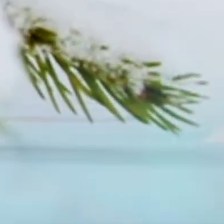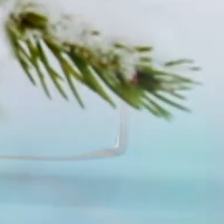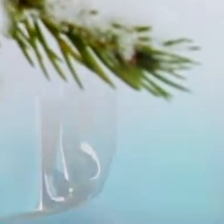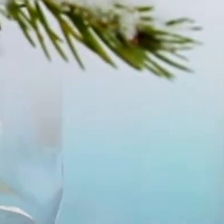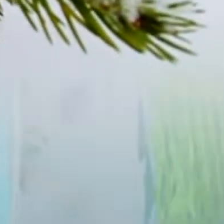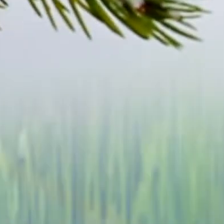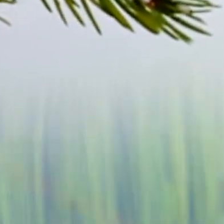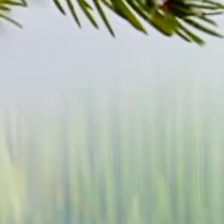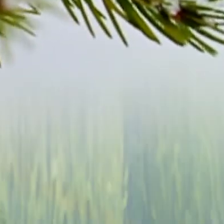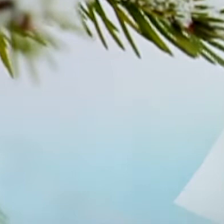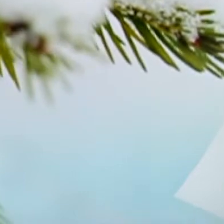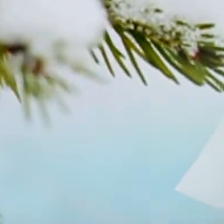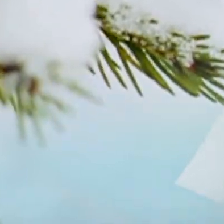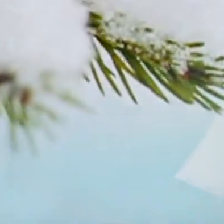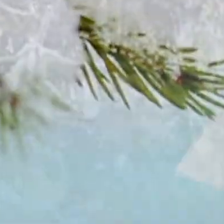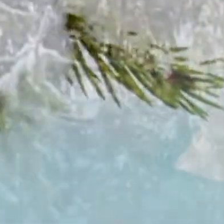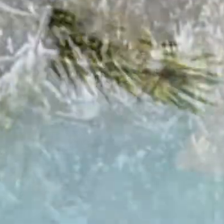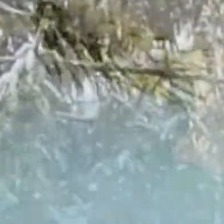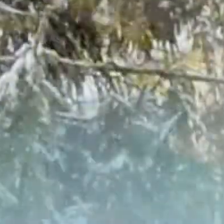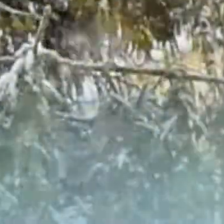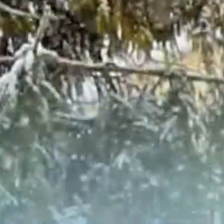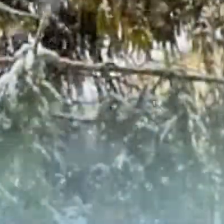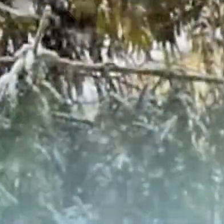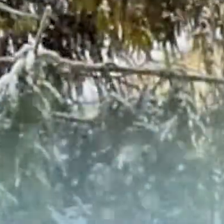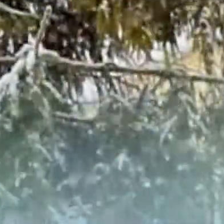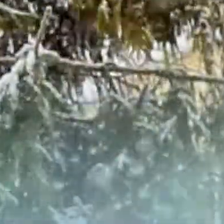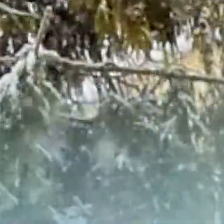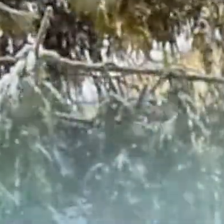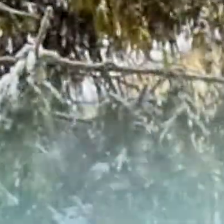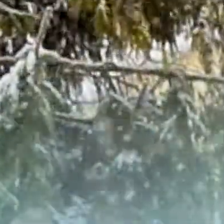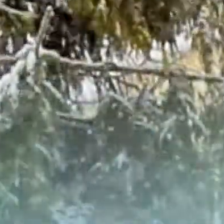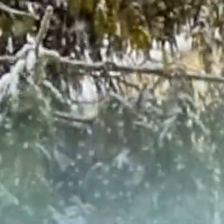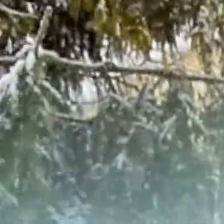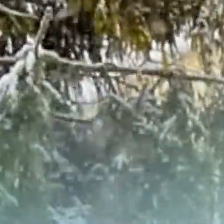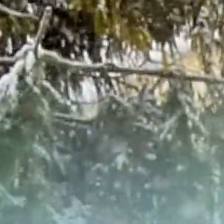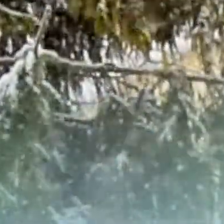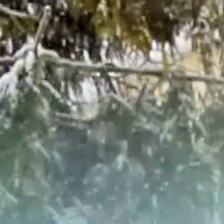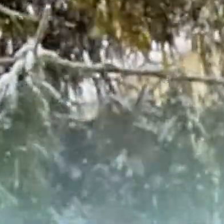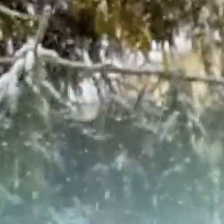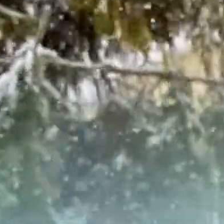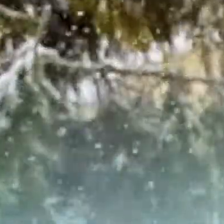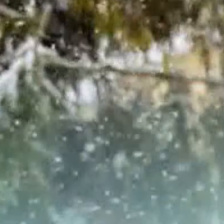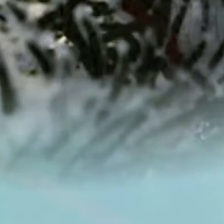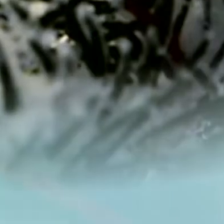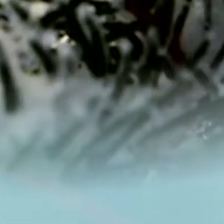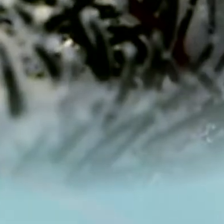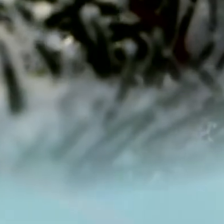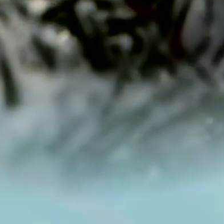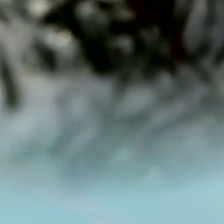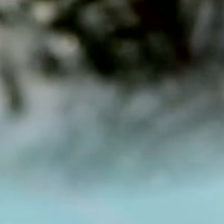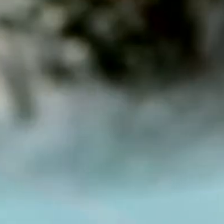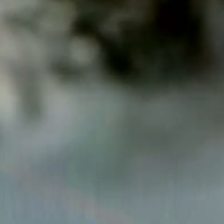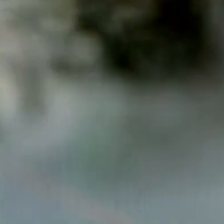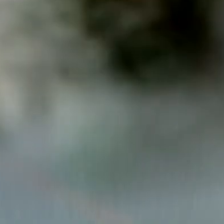По месяцовым календары молоды месяц, а докладней 12 лютого у 12 годин 2 хвилины